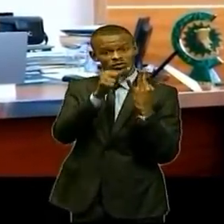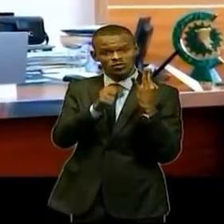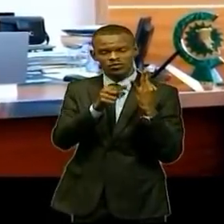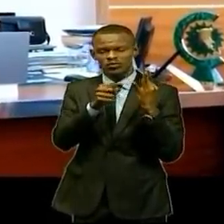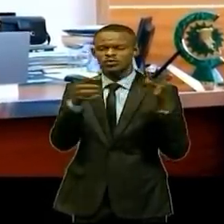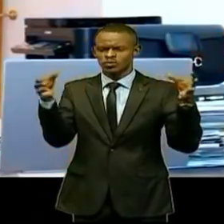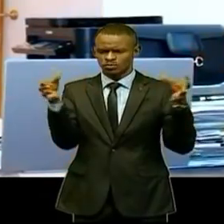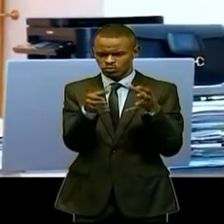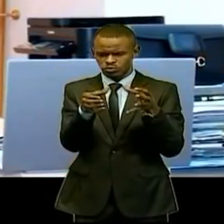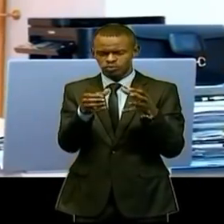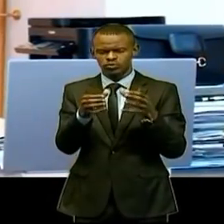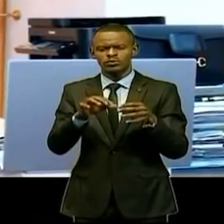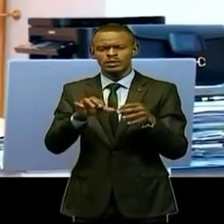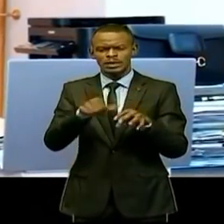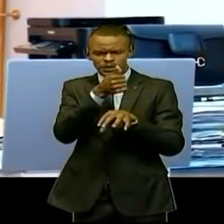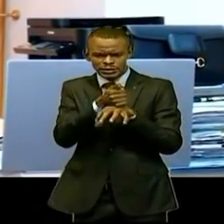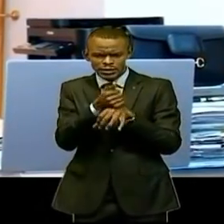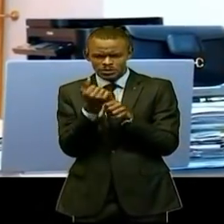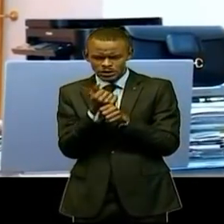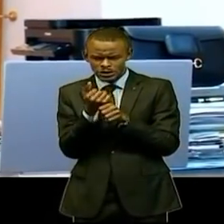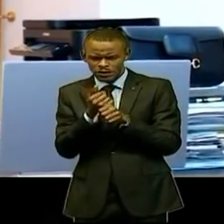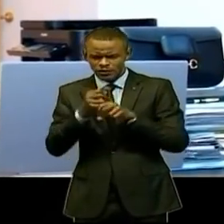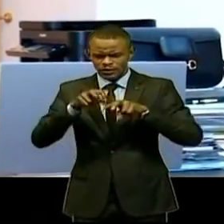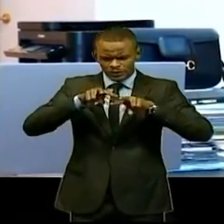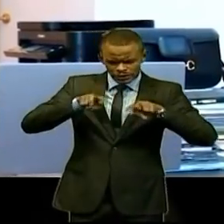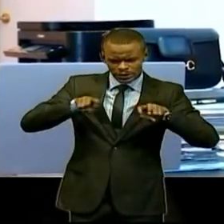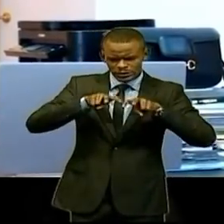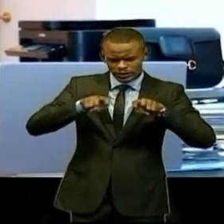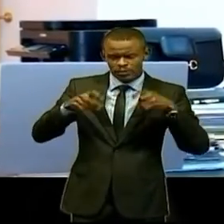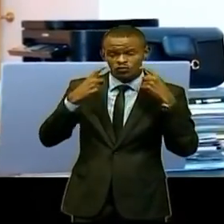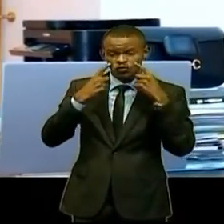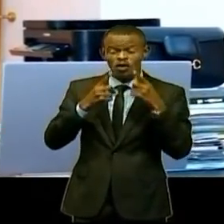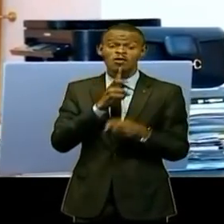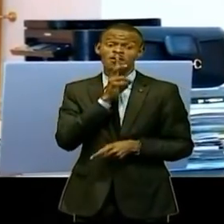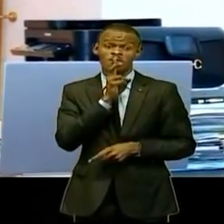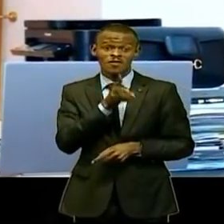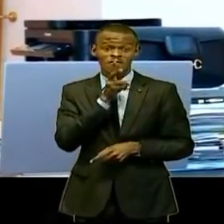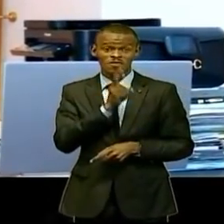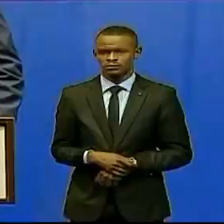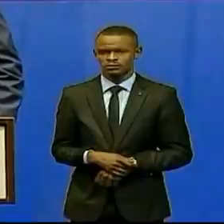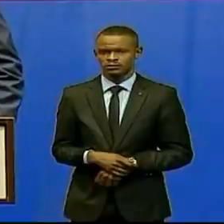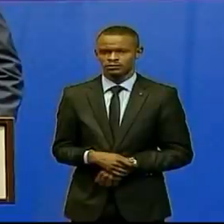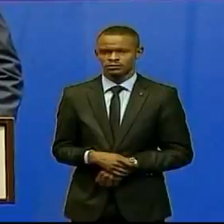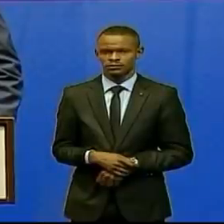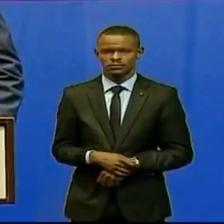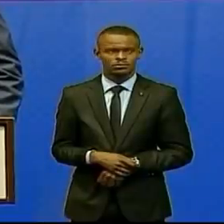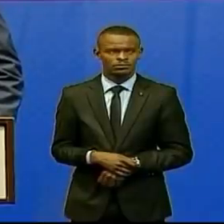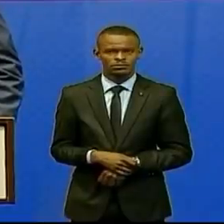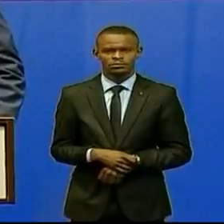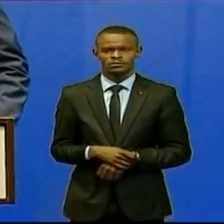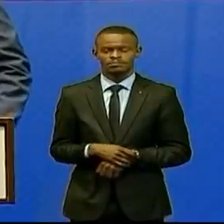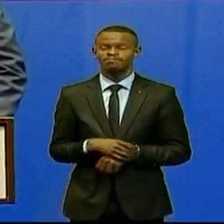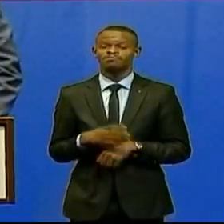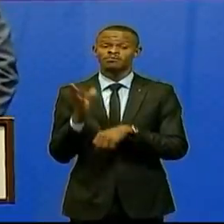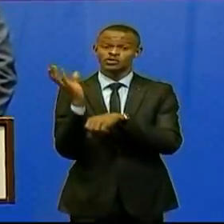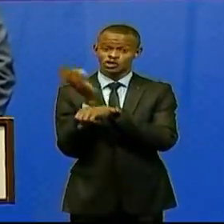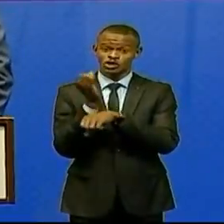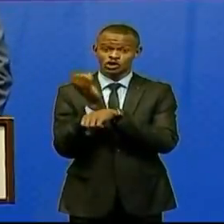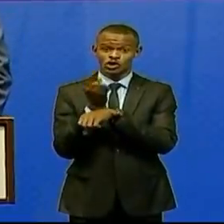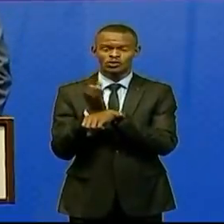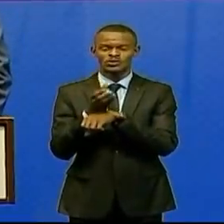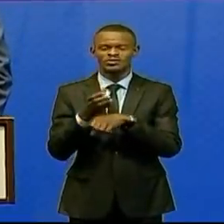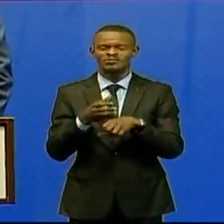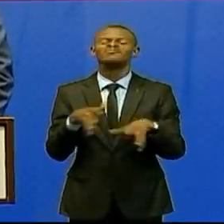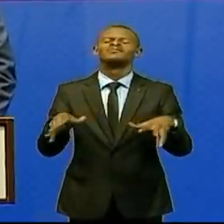pencher diligemment sur la question de l'audit de l'effectivité de la dite loi. Le Conseil a pris acte de